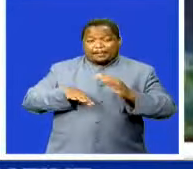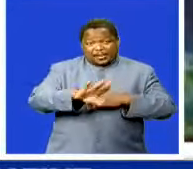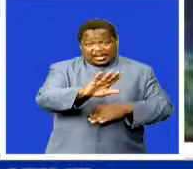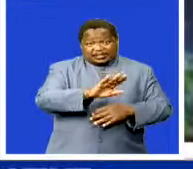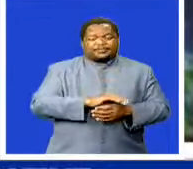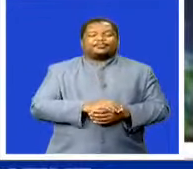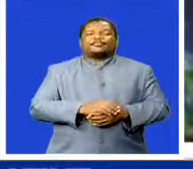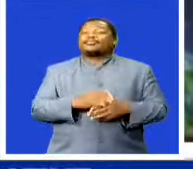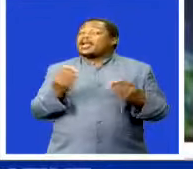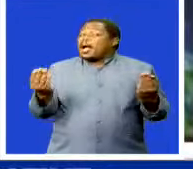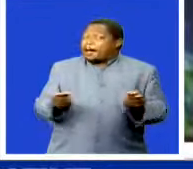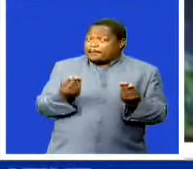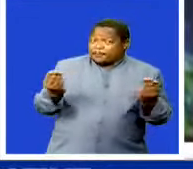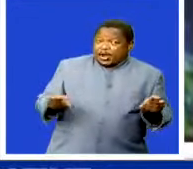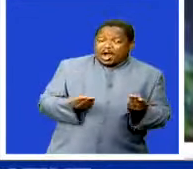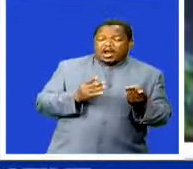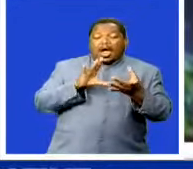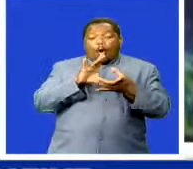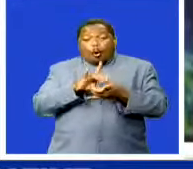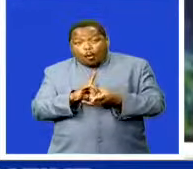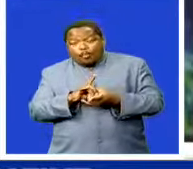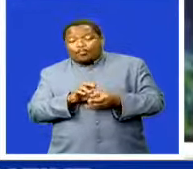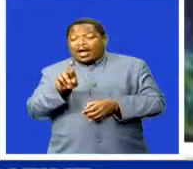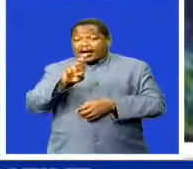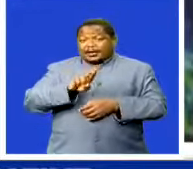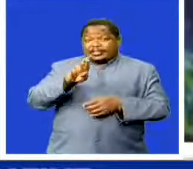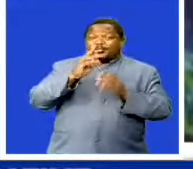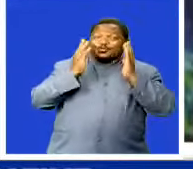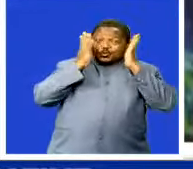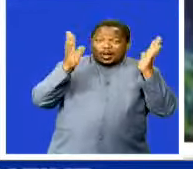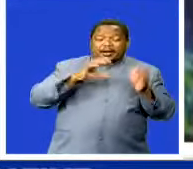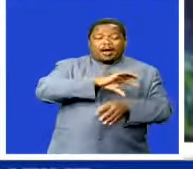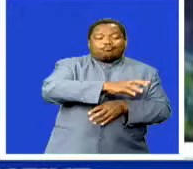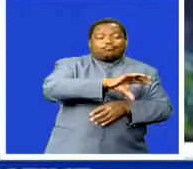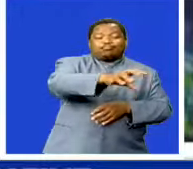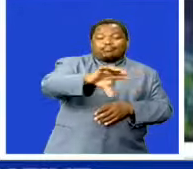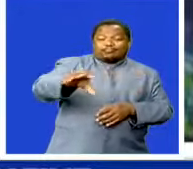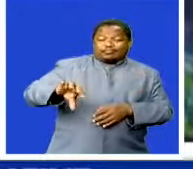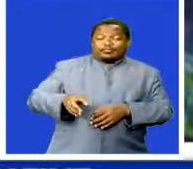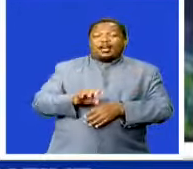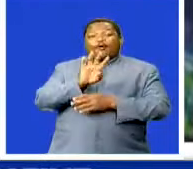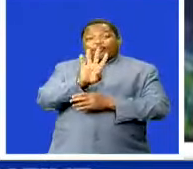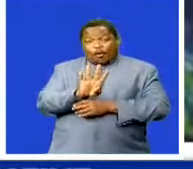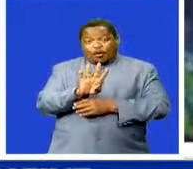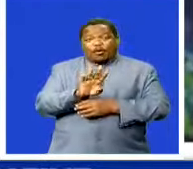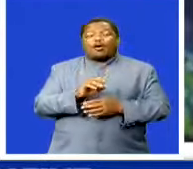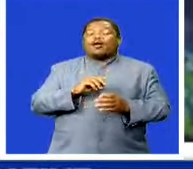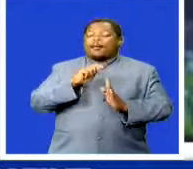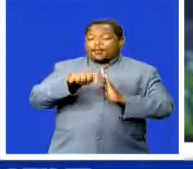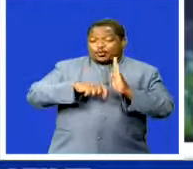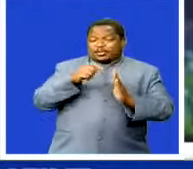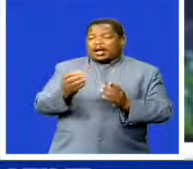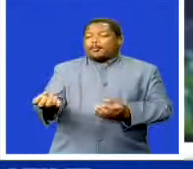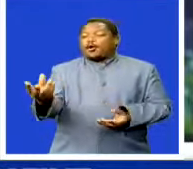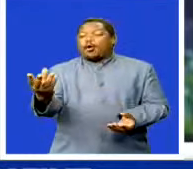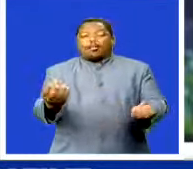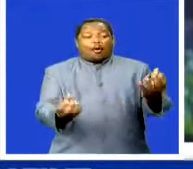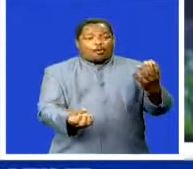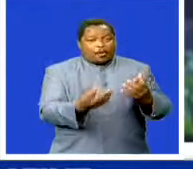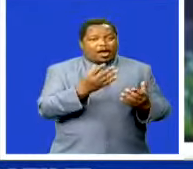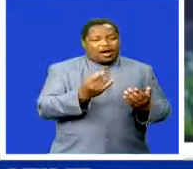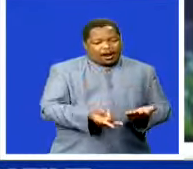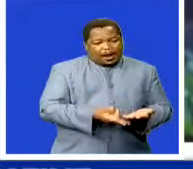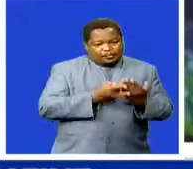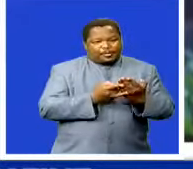khona kuma region lamane elive laseSwatini siyethemba ukuthi kutawuba lusito